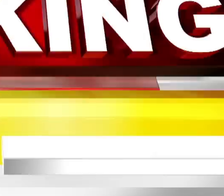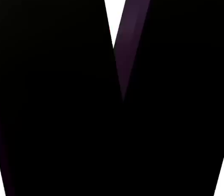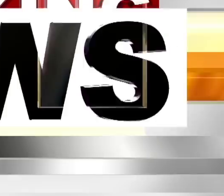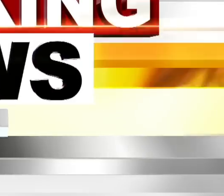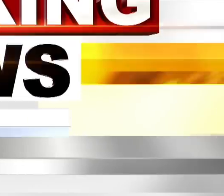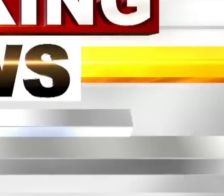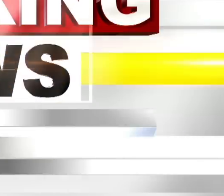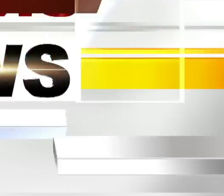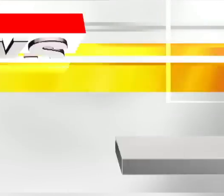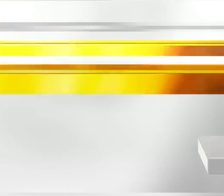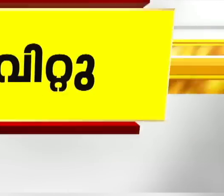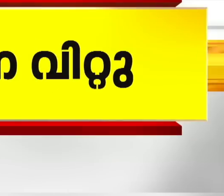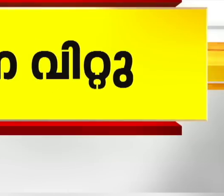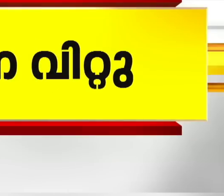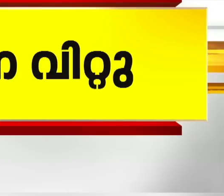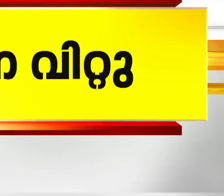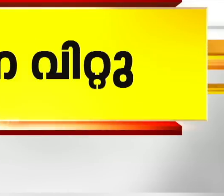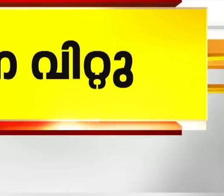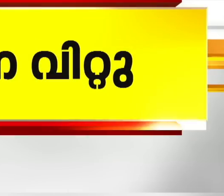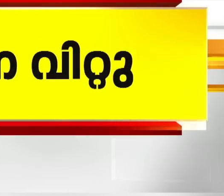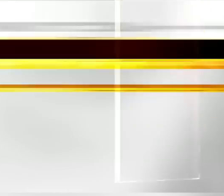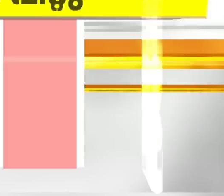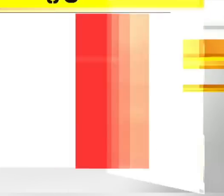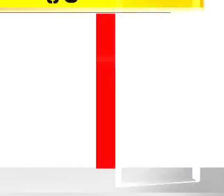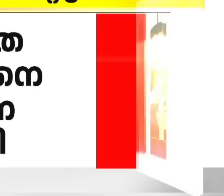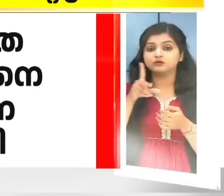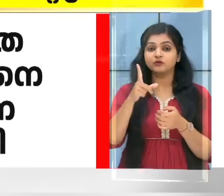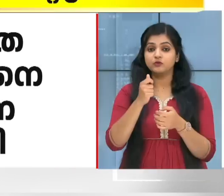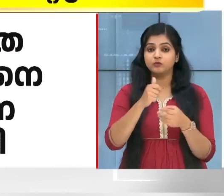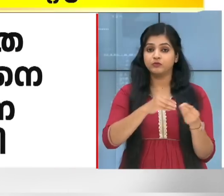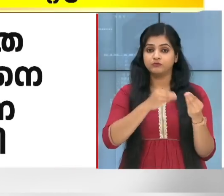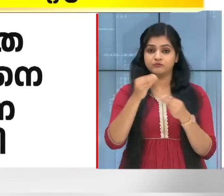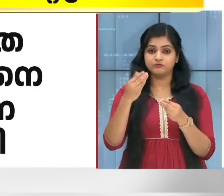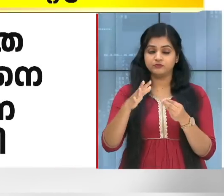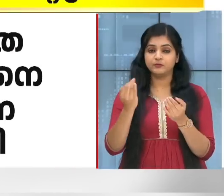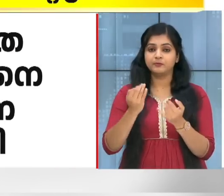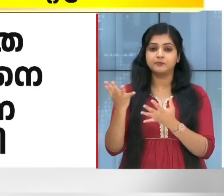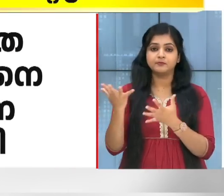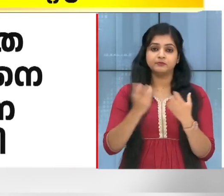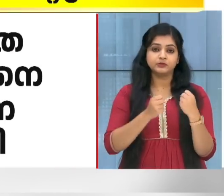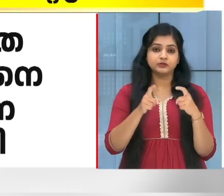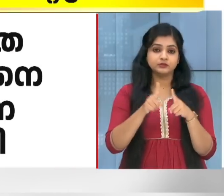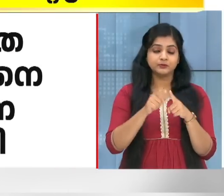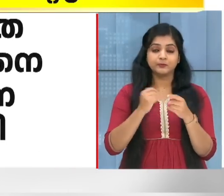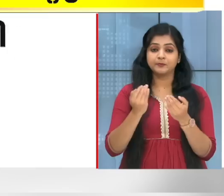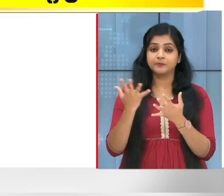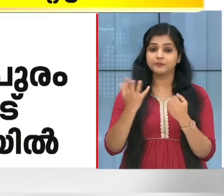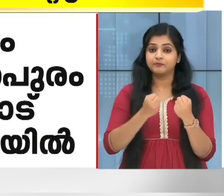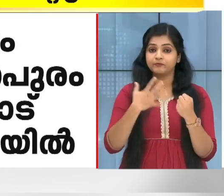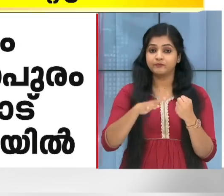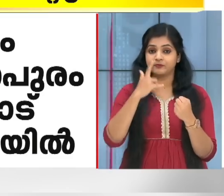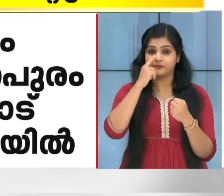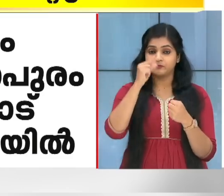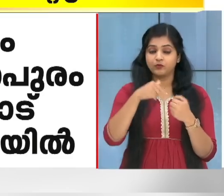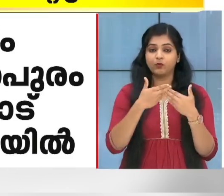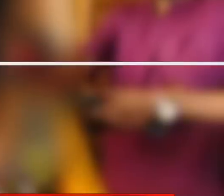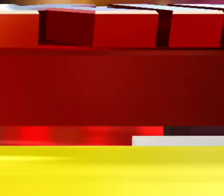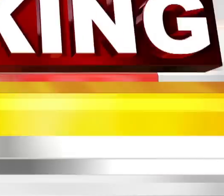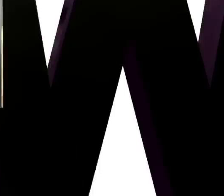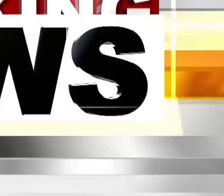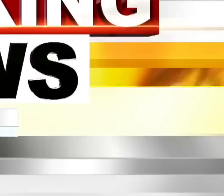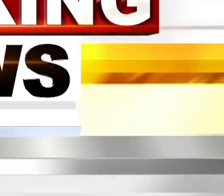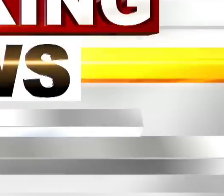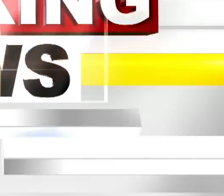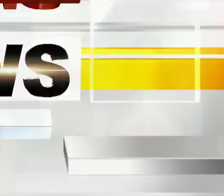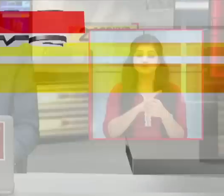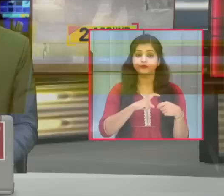ചെയ്യും. 3,00,000 രൂപ കൈമാറിയിട്ടാണ് ഈ കുട്ടിയെ ഏറ്റുവാങ്ങിയതെന്ന് ഇപ്പോൾ ഈ കുഞ്ഞിനെ വാങ്ങിച്ച കരമന സ്വദേശിനെ സംബന്ധിച്ചിട്ടുമുണ്ട്. പ്രജിൻ